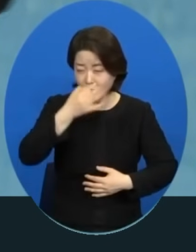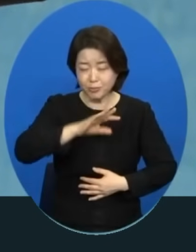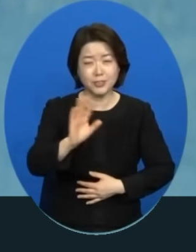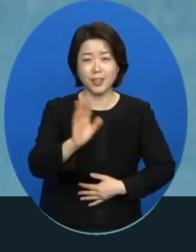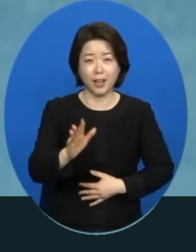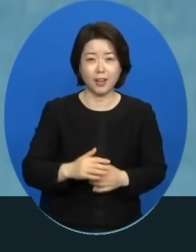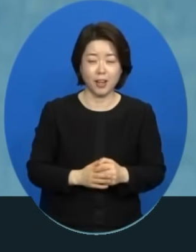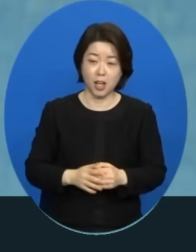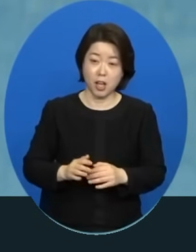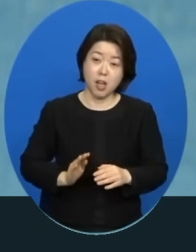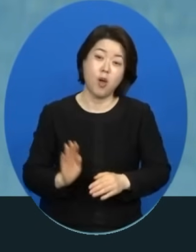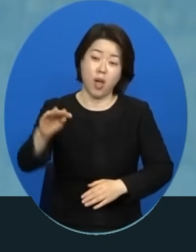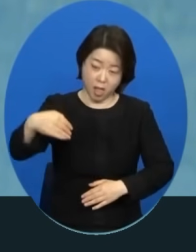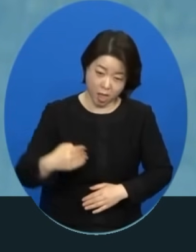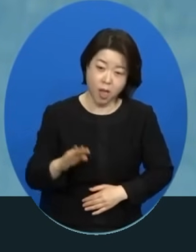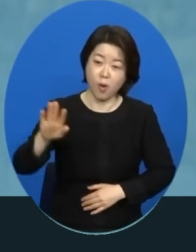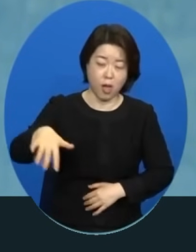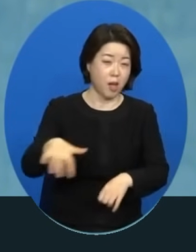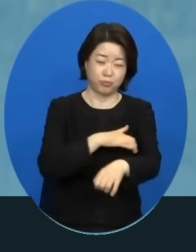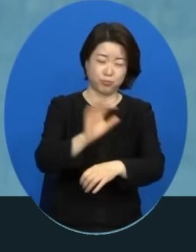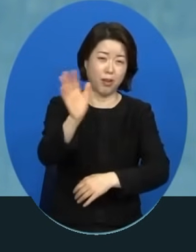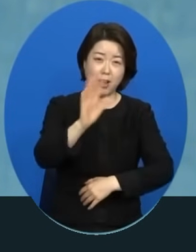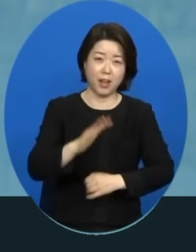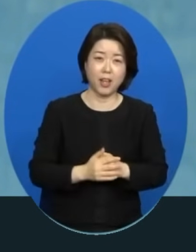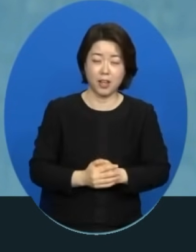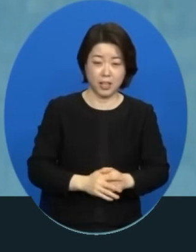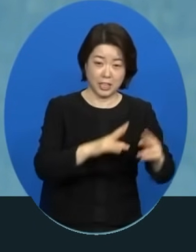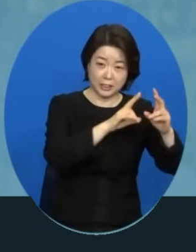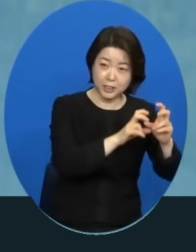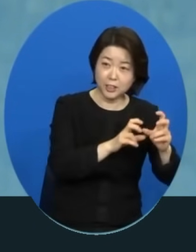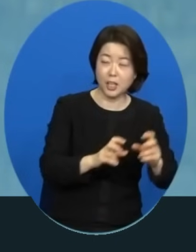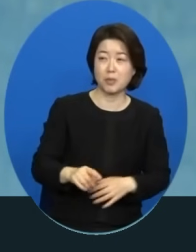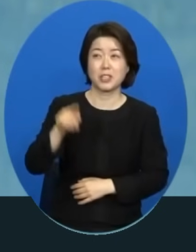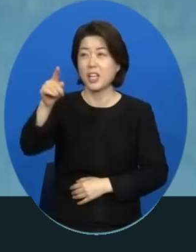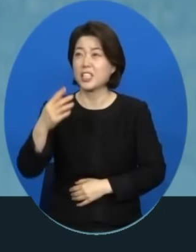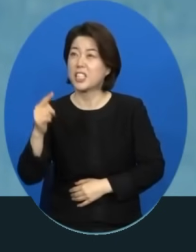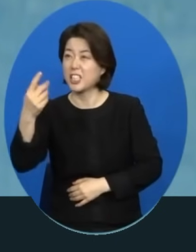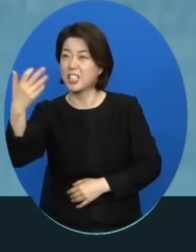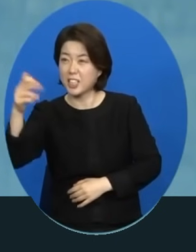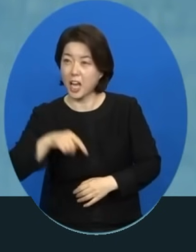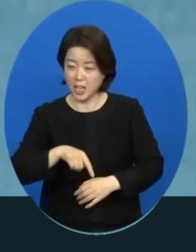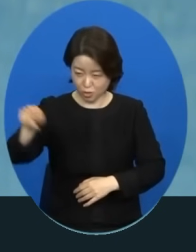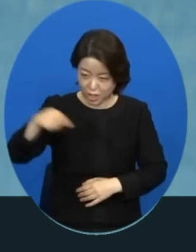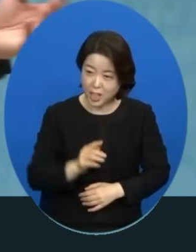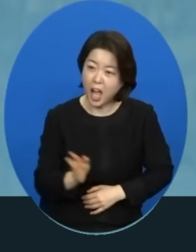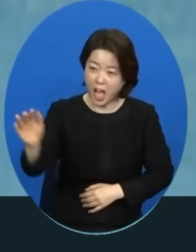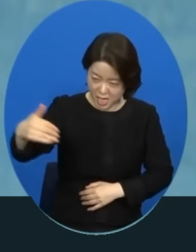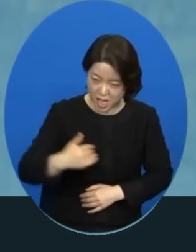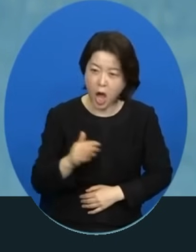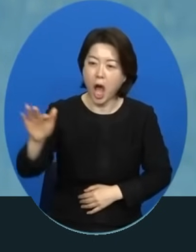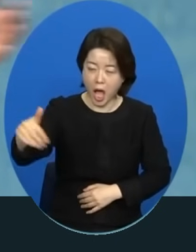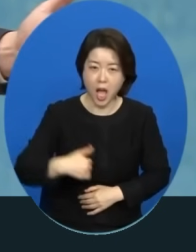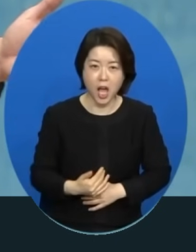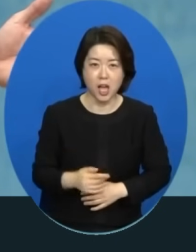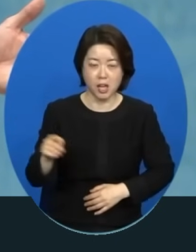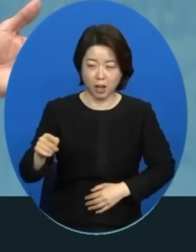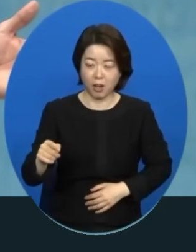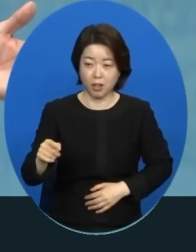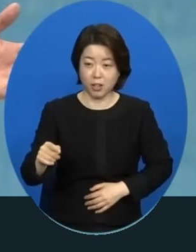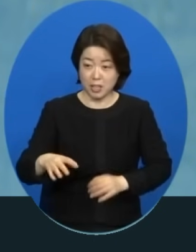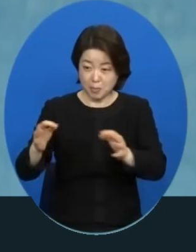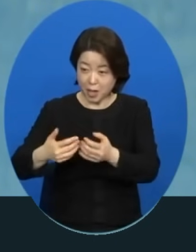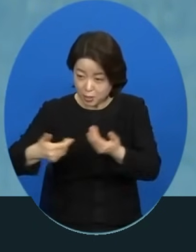그냥 왔다 갔다 해야 되는데 성남에서 뭐 안산 일산 왔다 갔다 해야 되는데 그 시간이 즐거운 거예요. 오면서 또 전화해 금방